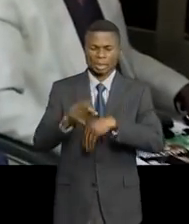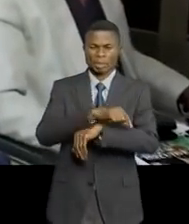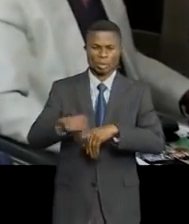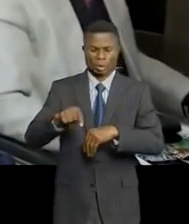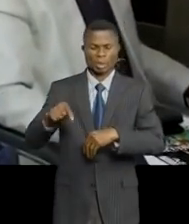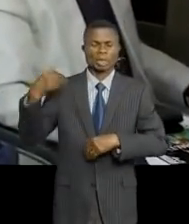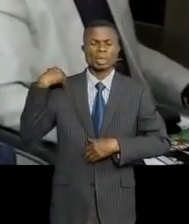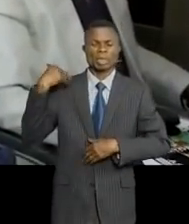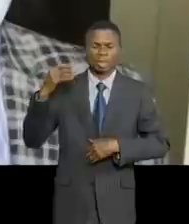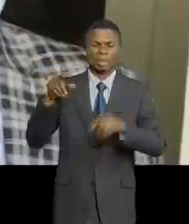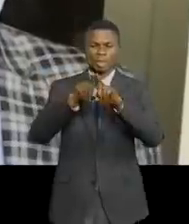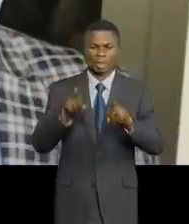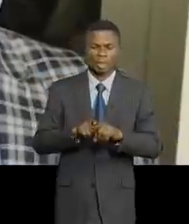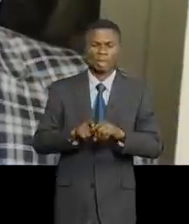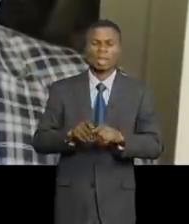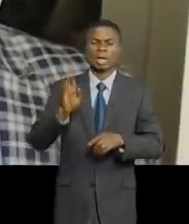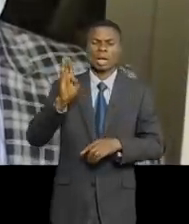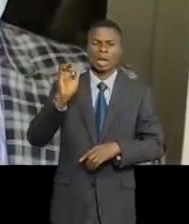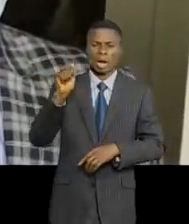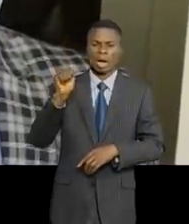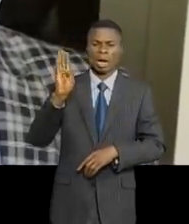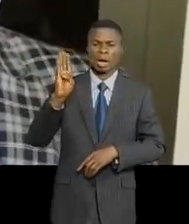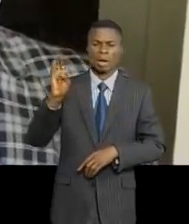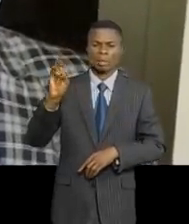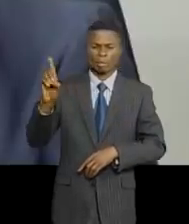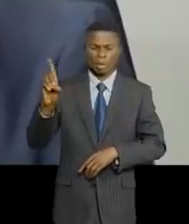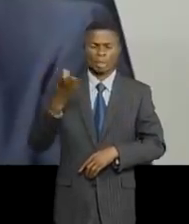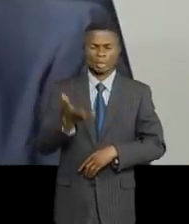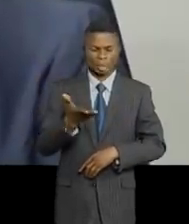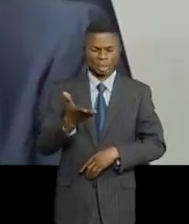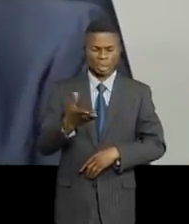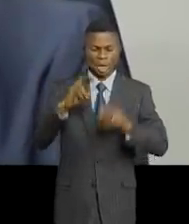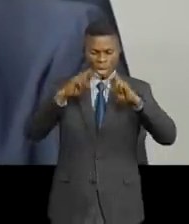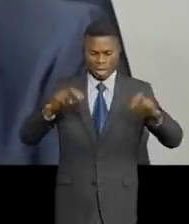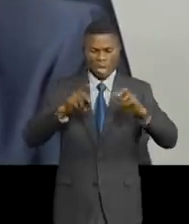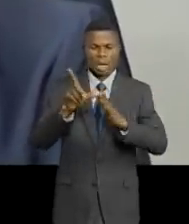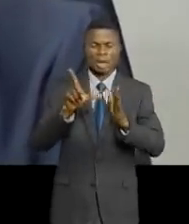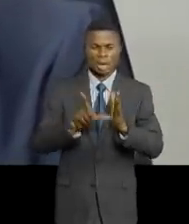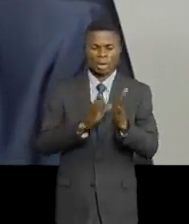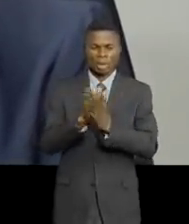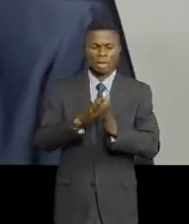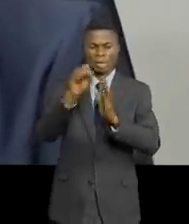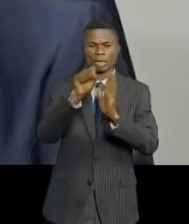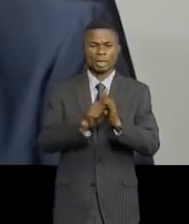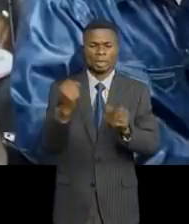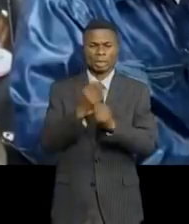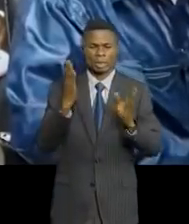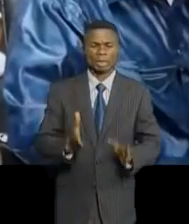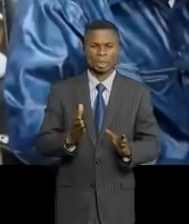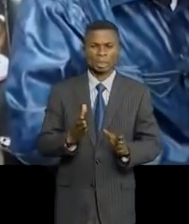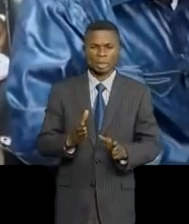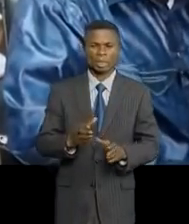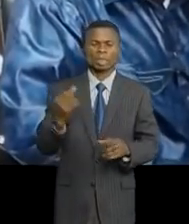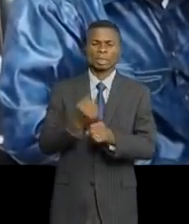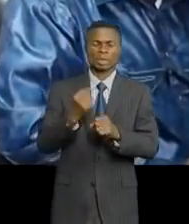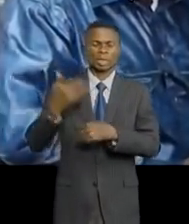du ministère et la BAD. François Roubota Masumbuko a analysé la loi portant statut du personnel de carrière de